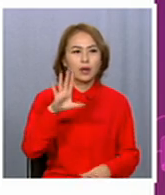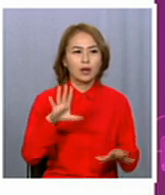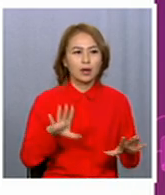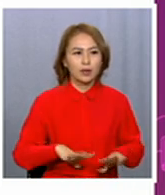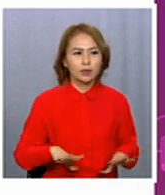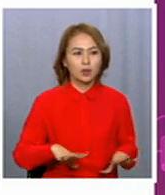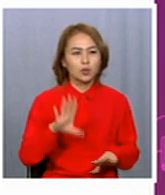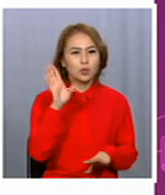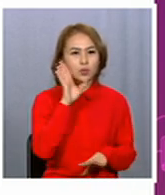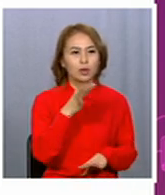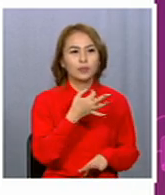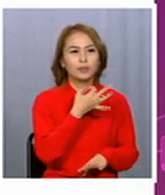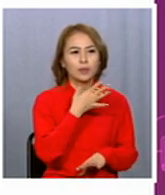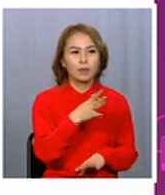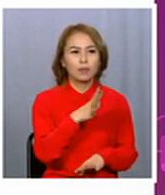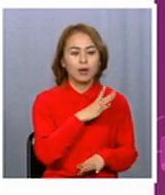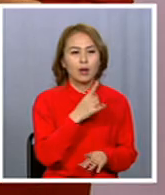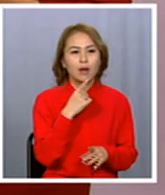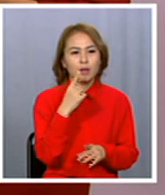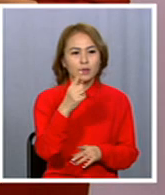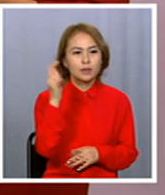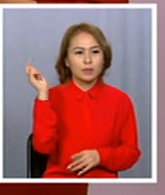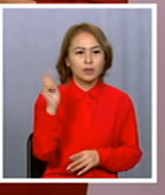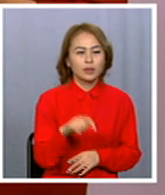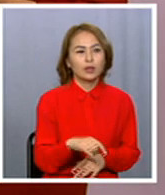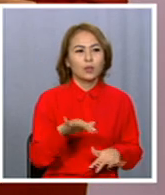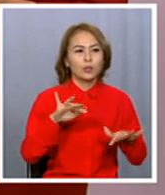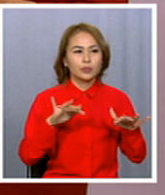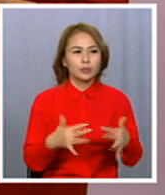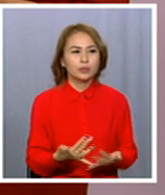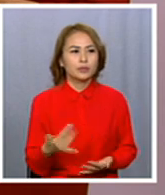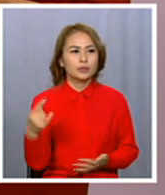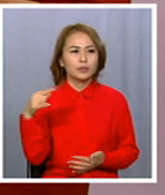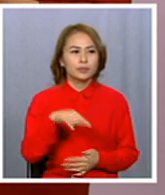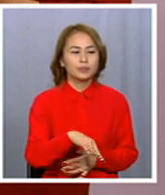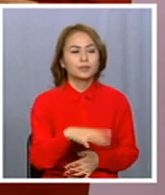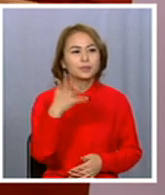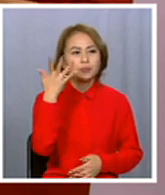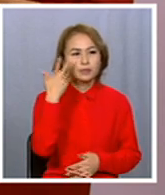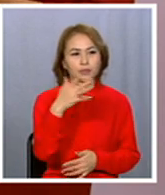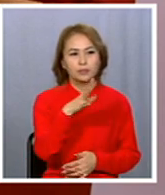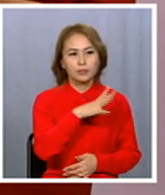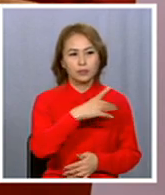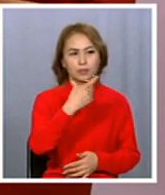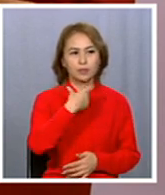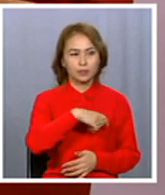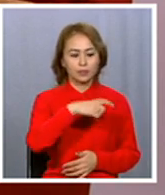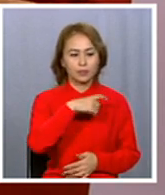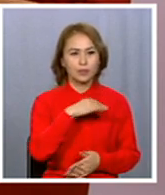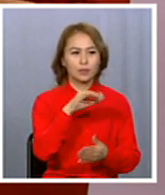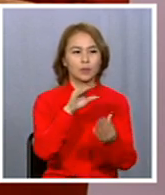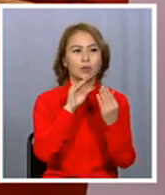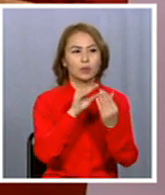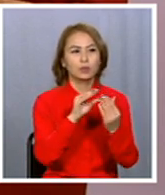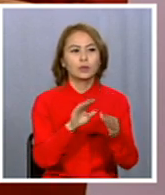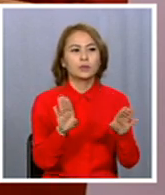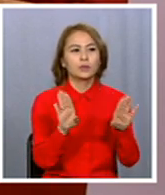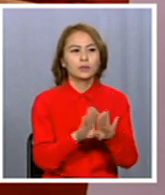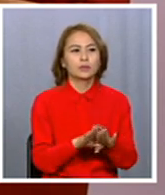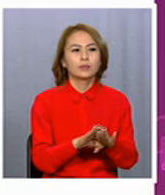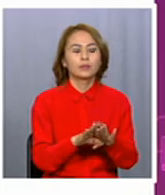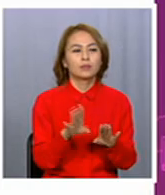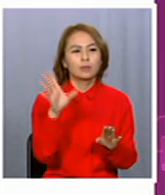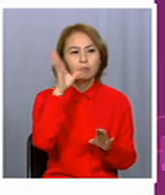қанды. Алыс сапардан шаршап, шөлдеп келе жатқан жолаушы болса, өзінің де, көлігінің де сусының